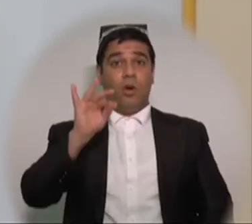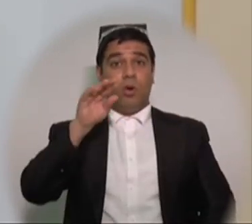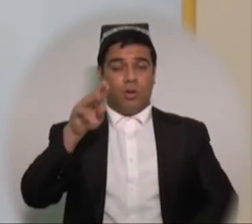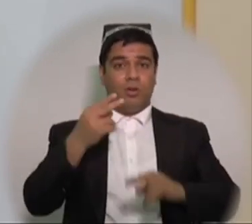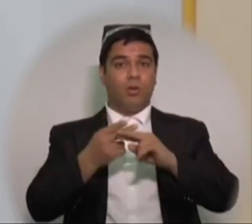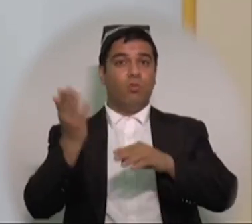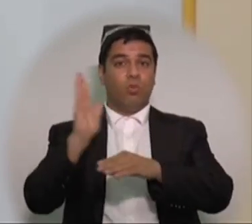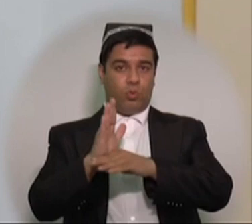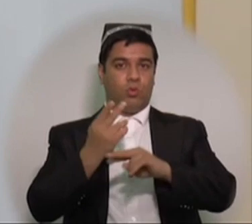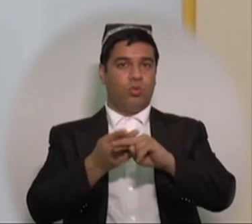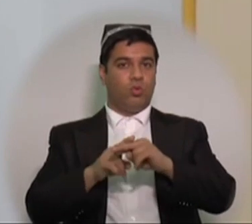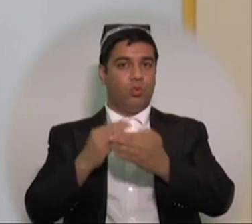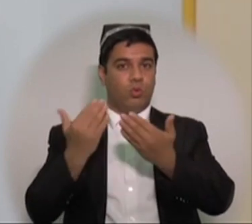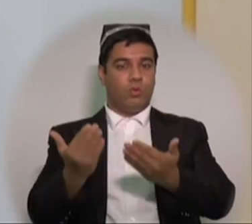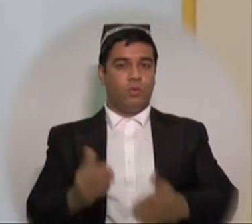Oyatning hukmi shu.